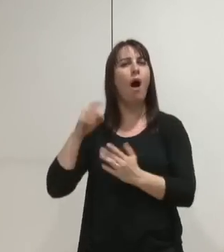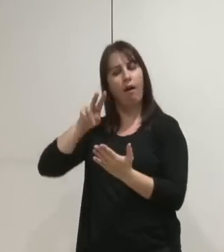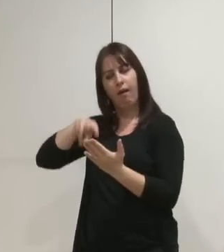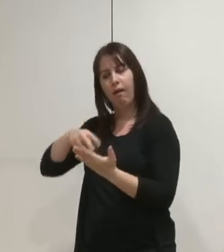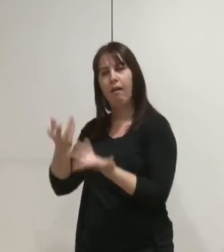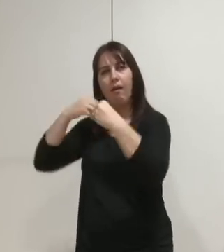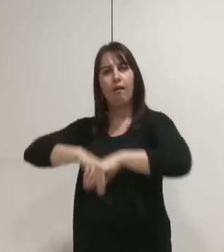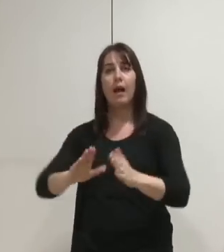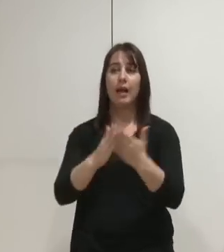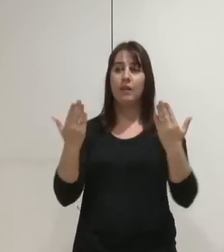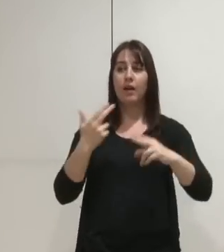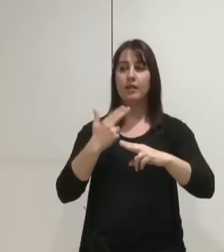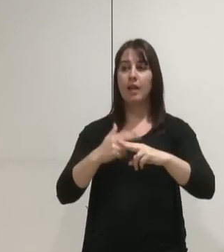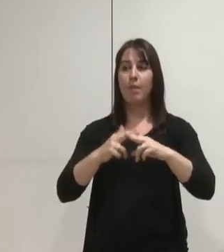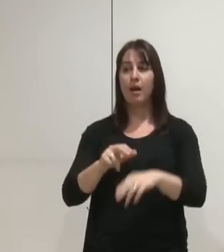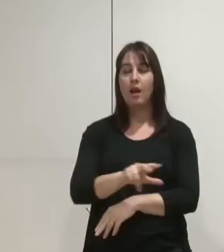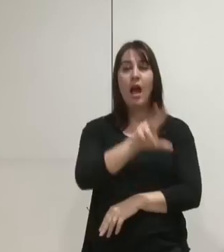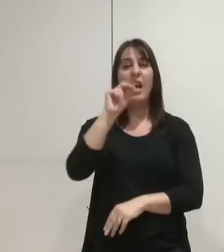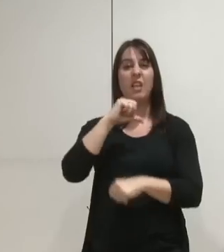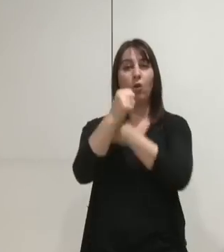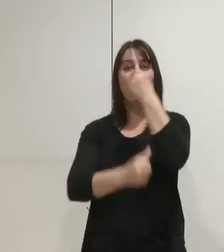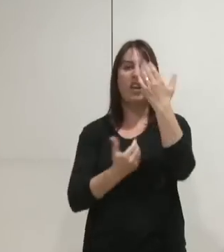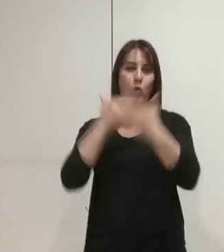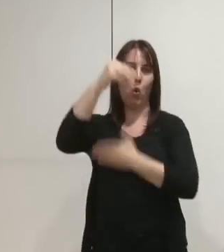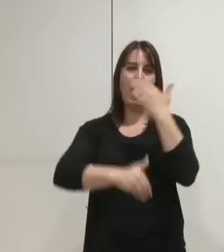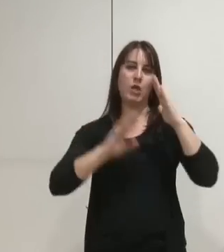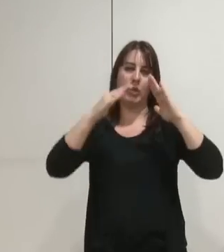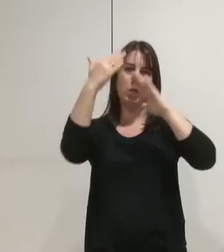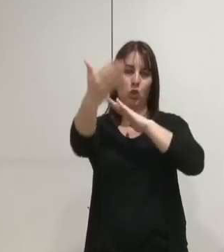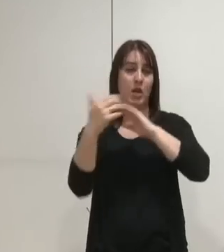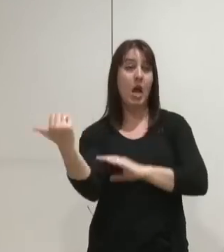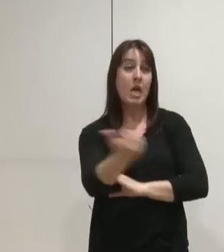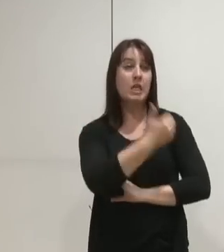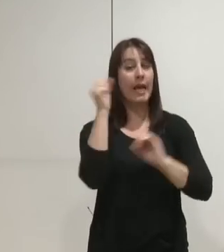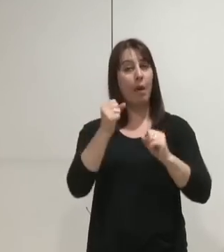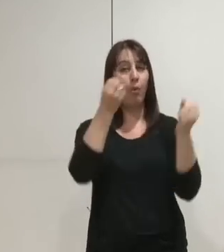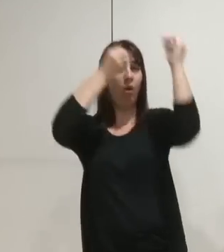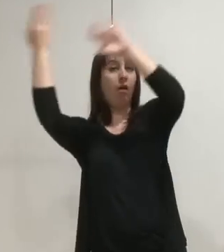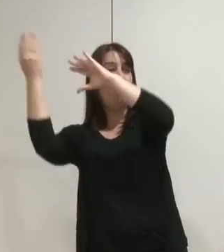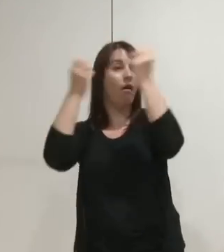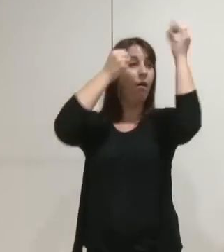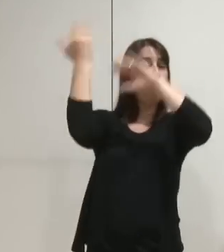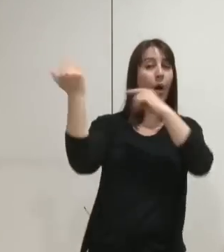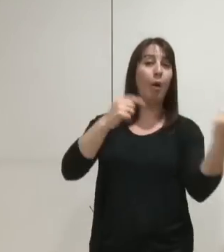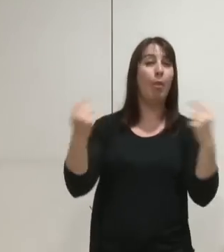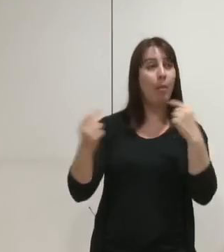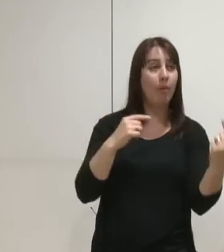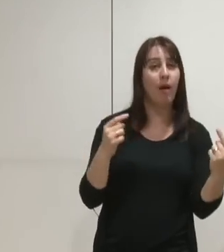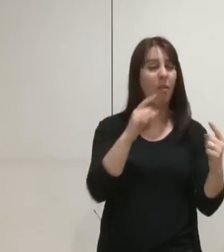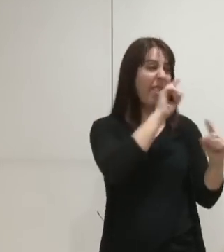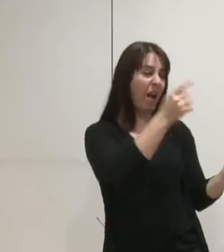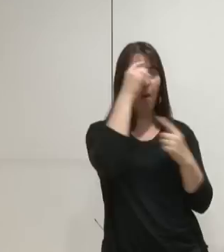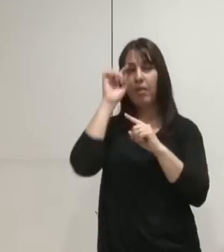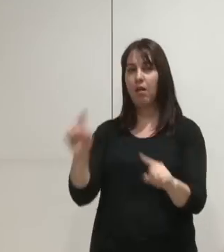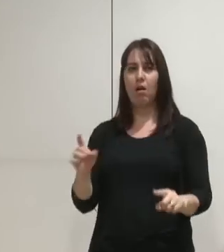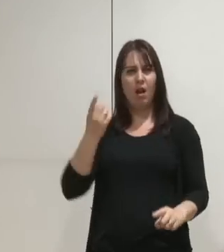lire un livre qui s'appelle les 30 versions de la journée des tuiles qui pourra vous donner à chacun matière de d'exposer un côté l'autre et son contraire mais ça n'était